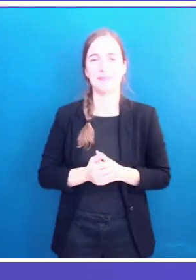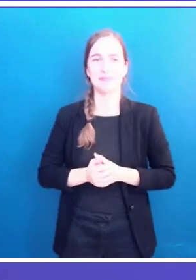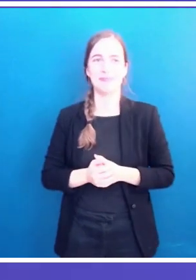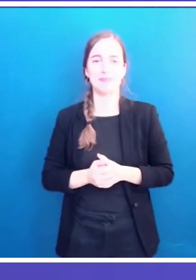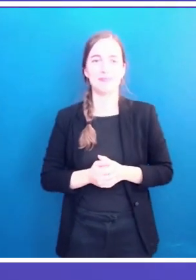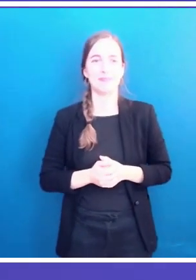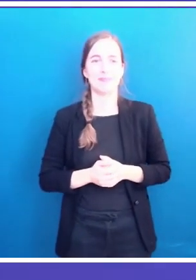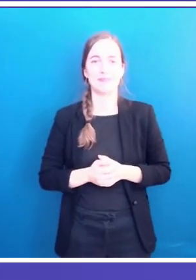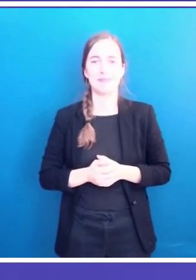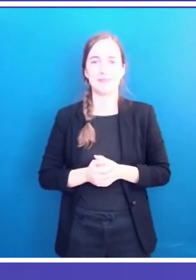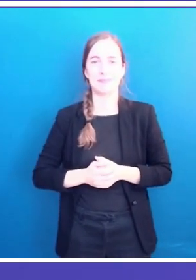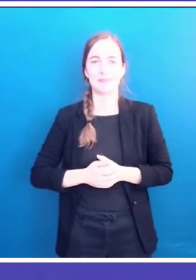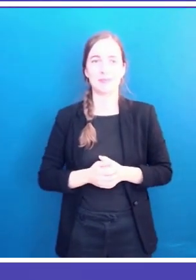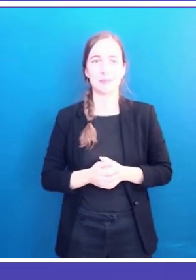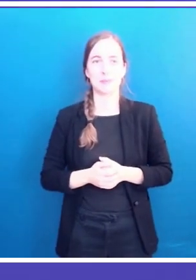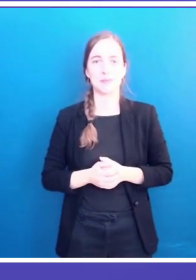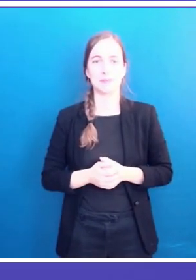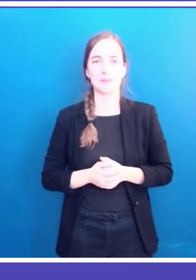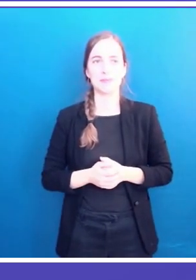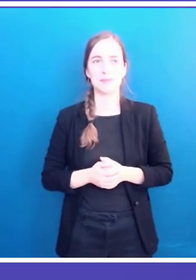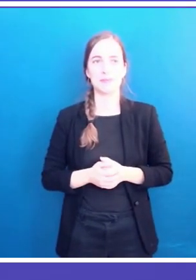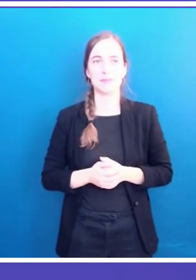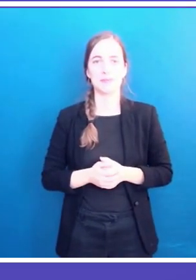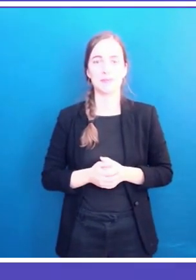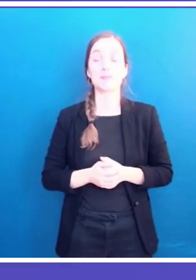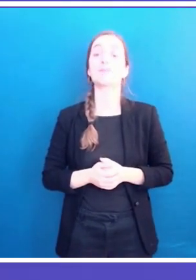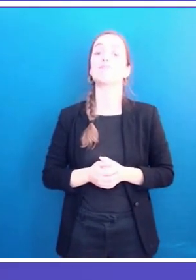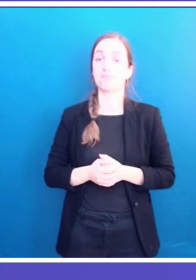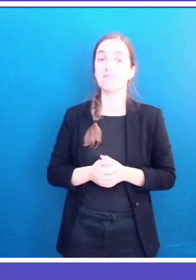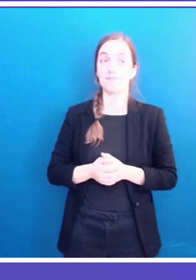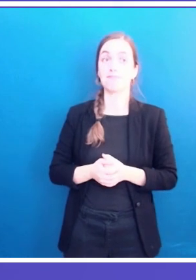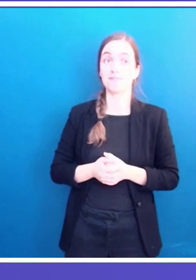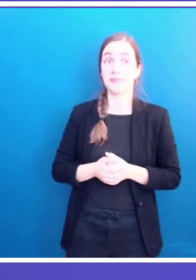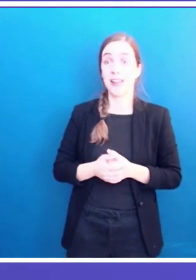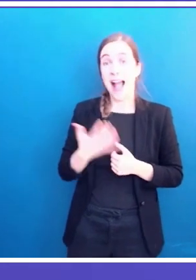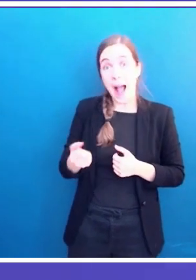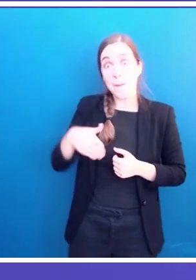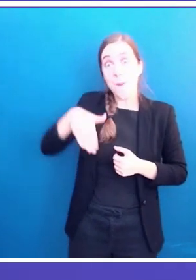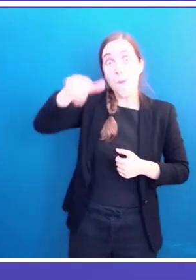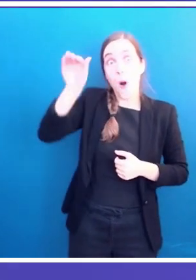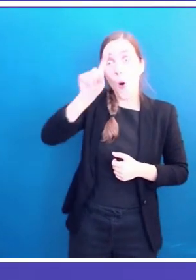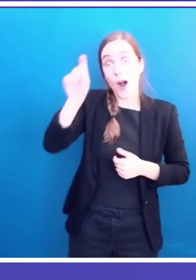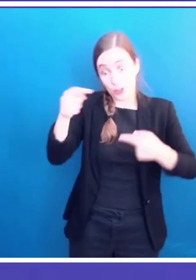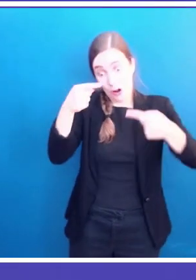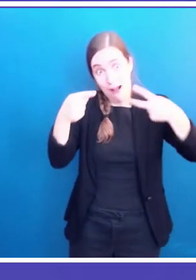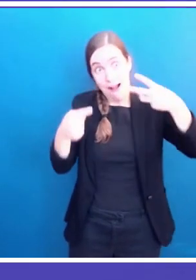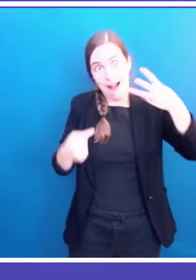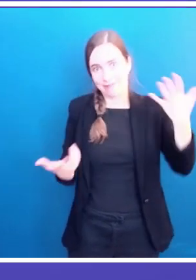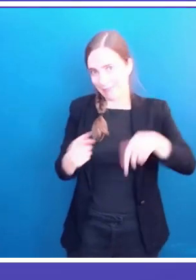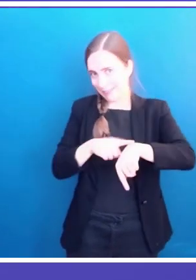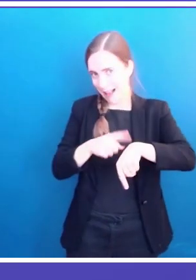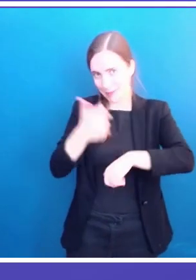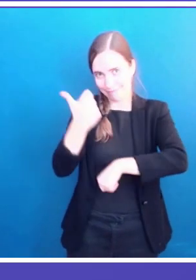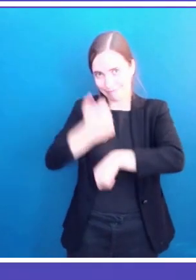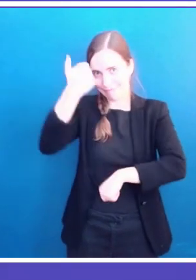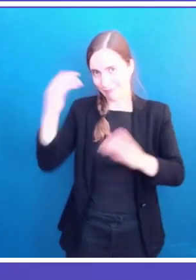لدينا المزيد من الأسئلة ولكن أنا مضطرة الآن إلى أن أختم هذه الجلسة.